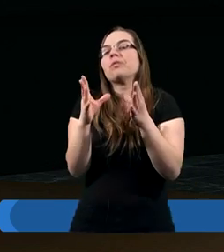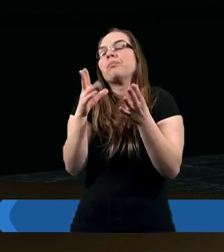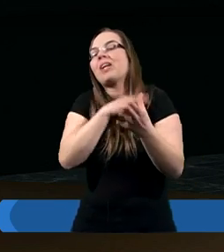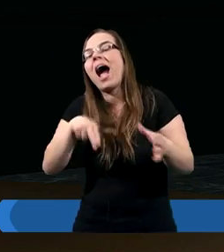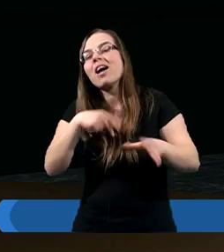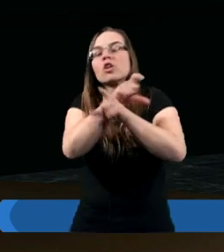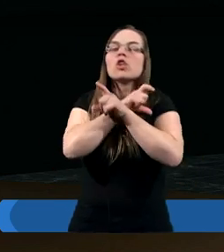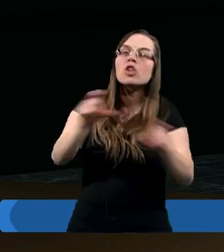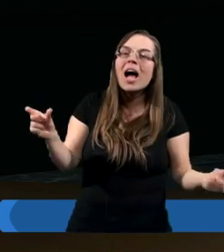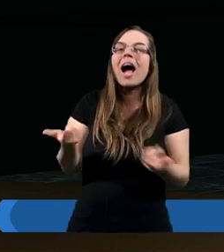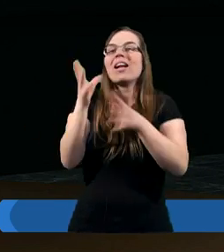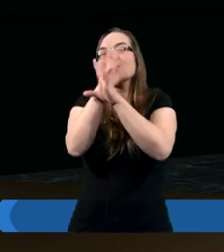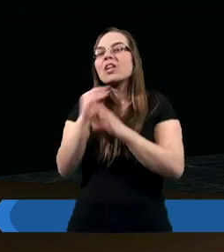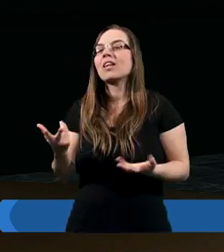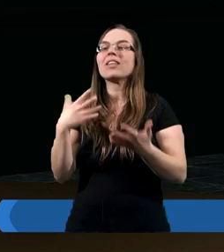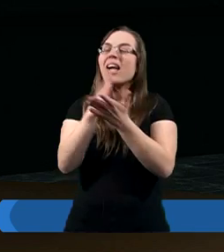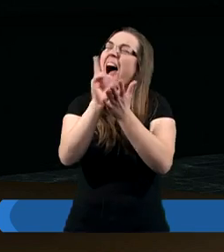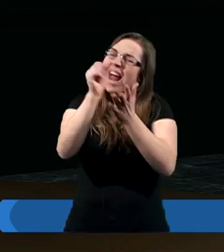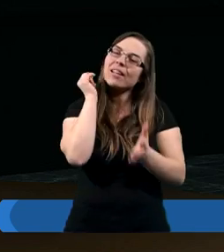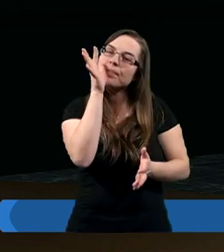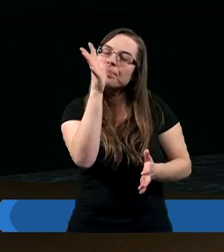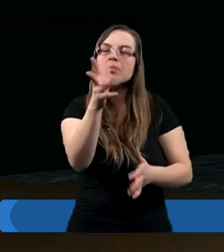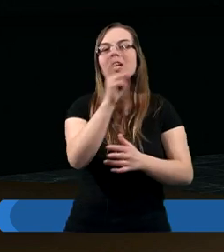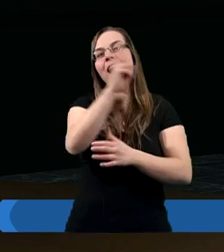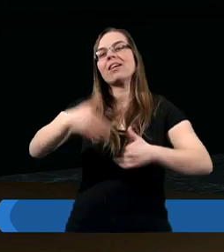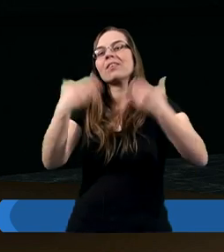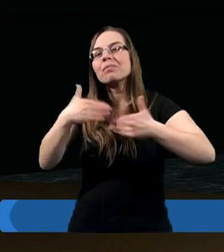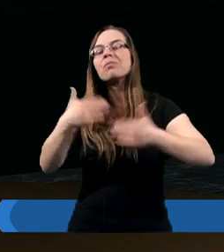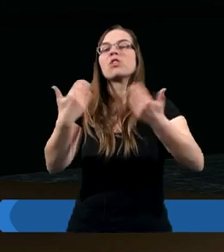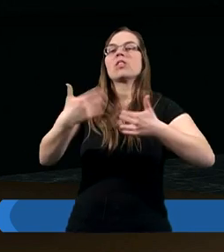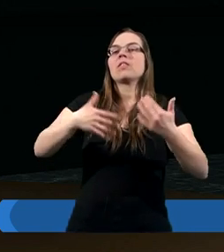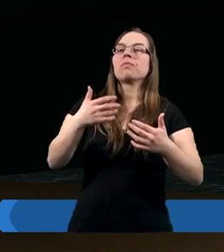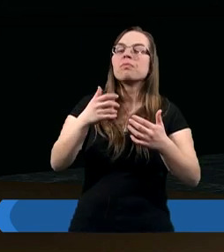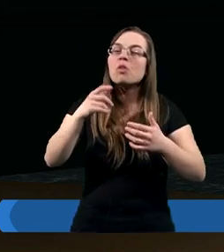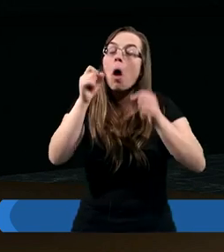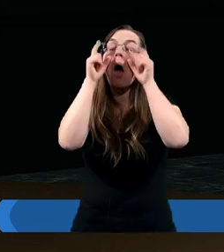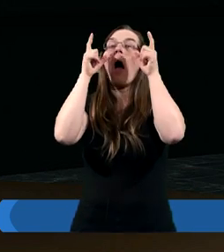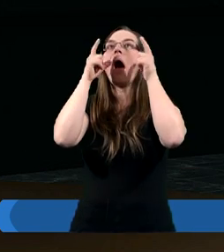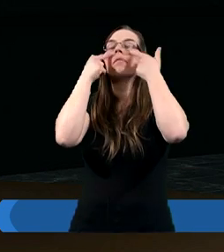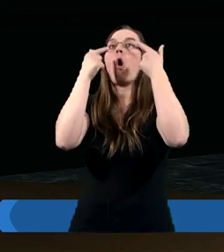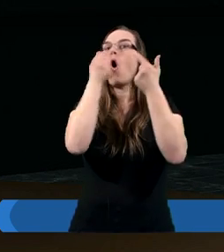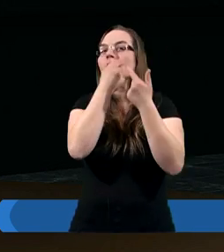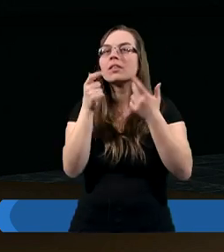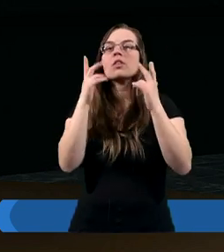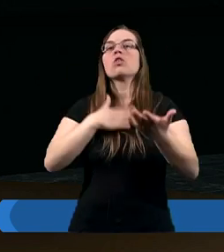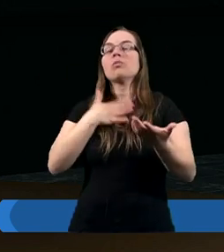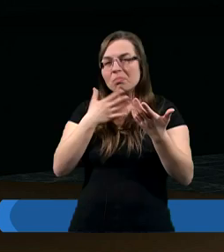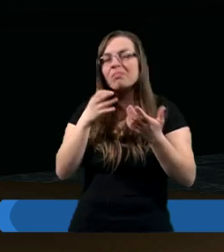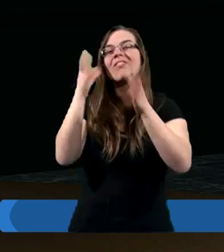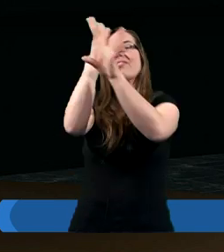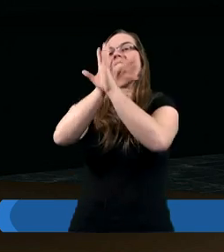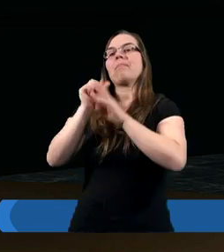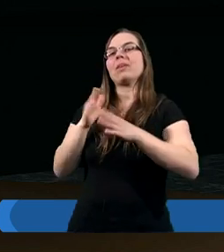czas w pełnym wymiarze godzin, ale każdego dnia, jak żyjemy, jak się budzimy, otwieramy właśnie oczy i mówimy, Panie Boże, chcę ten dzień przeżyć z